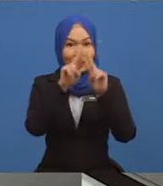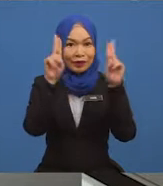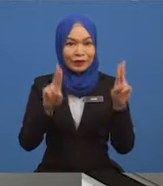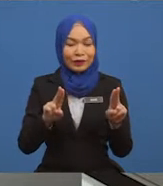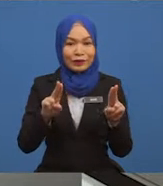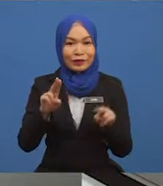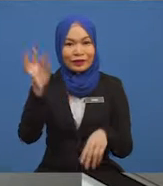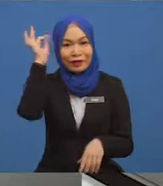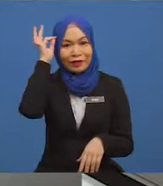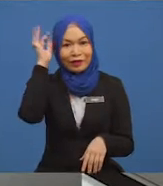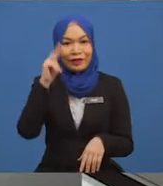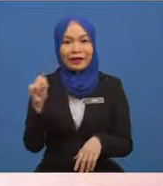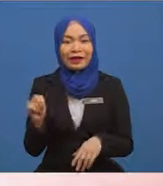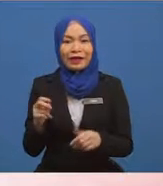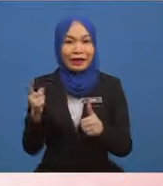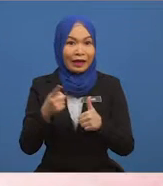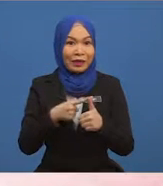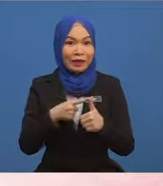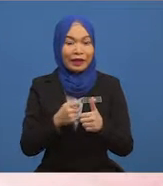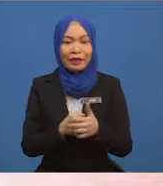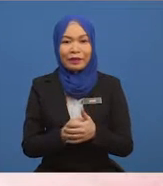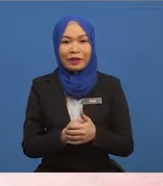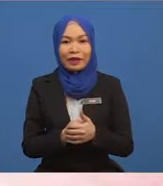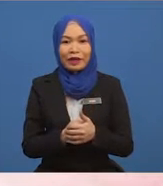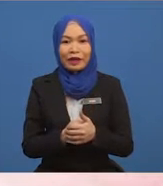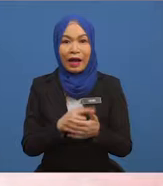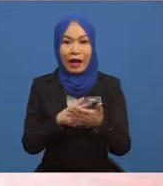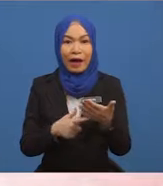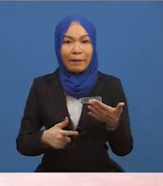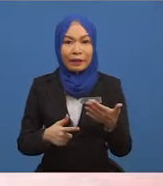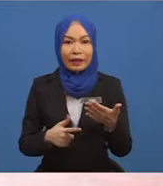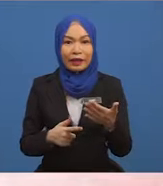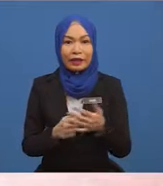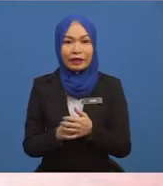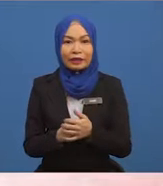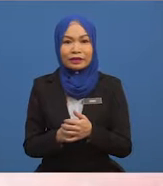tersebut melalui sesi uji minda. Soalan yang pertama,